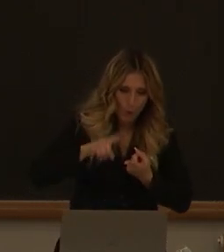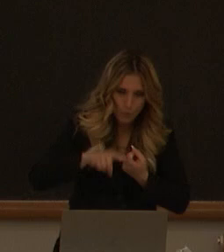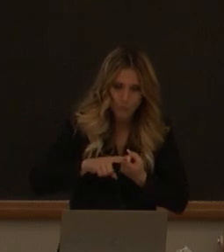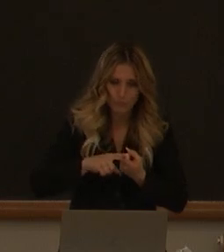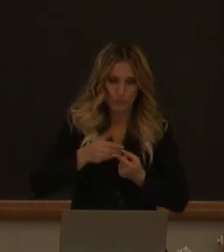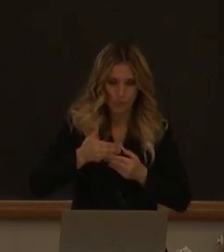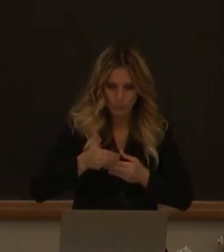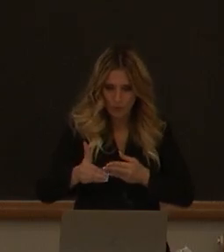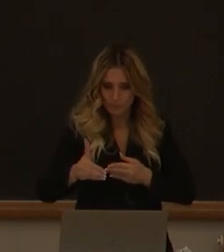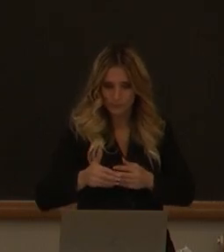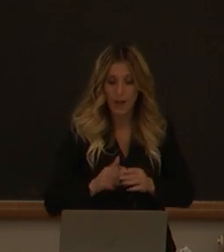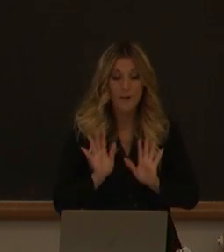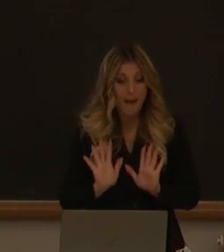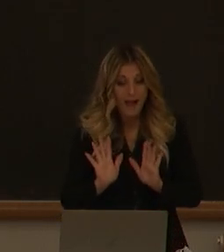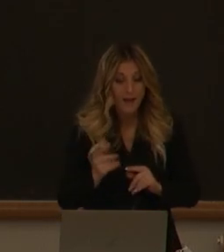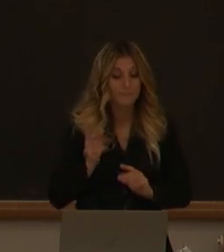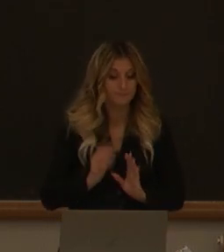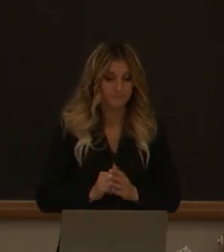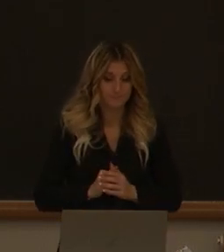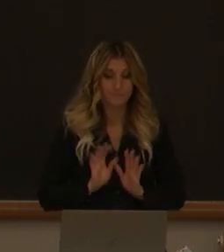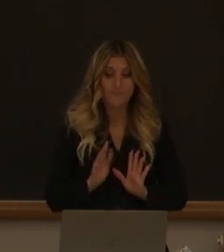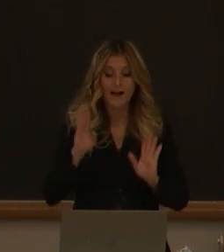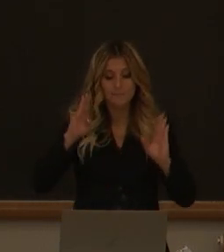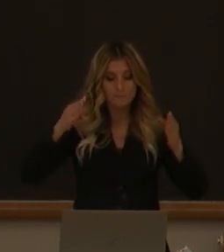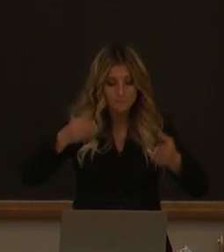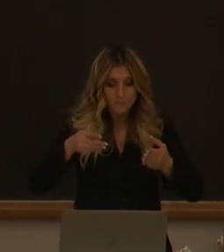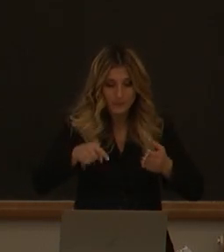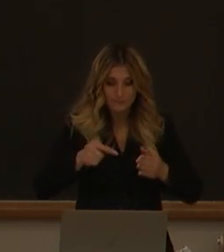e però diciamo che si concentra